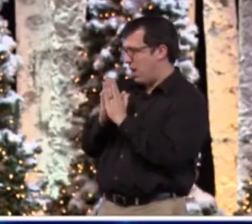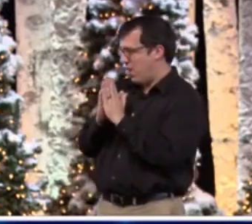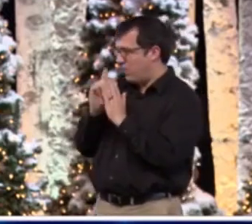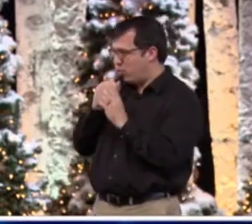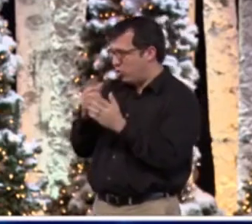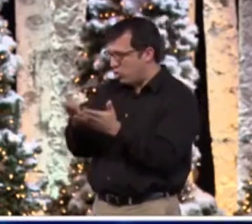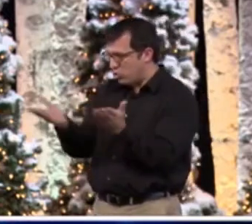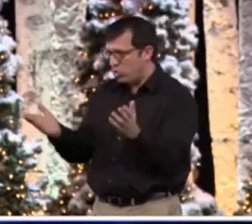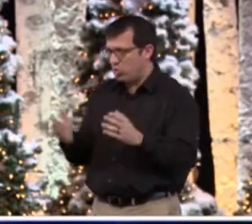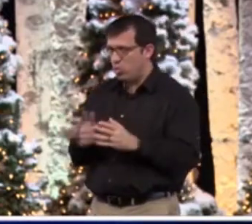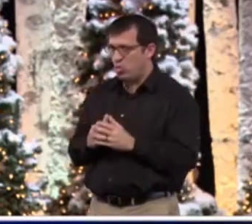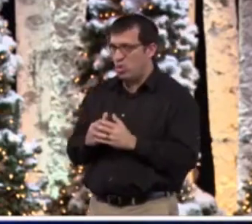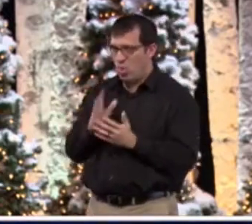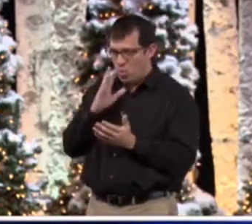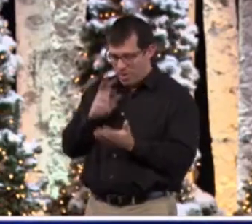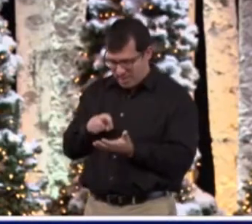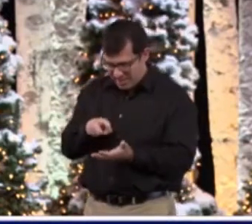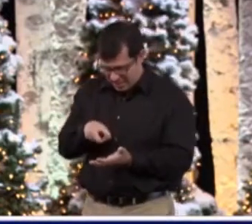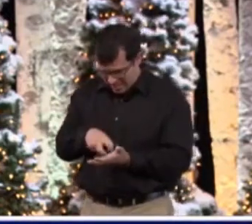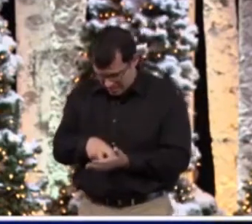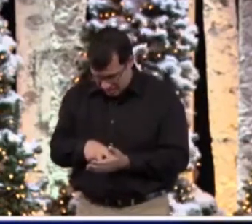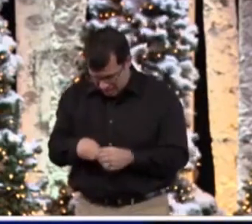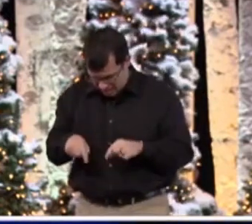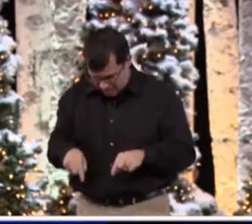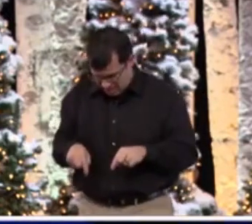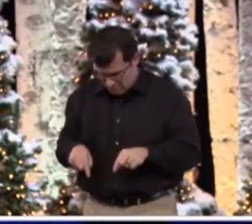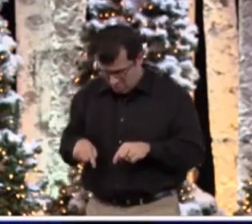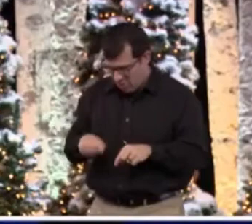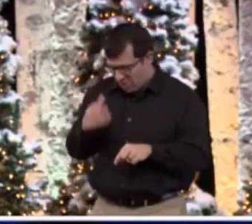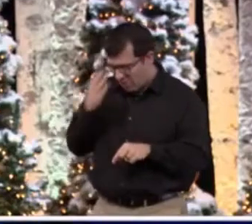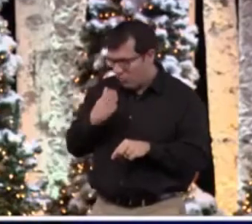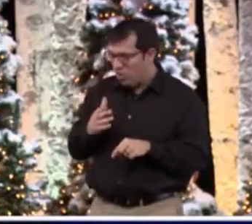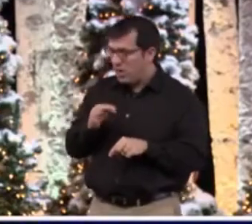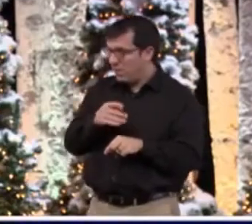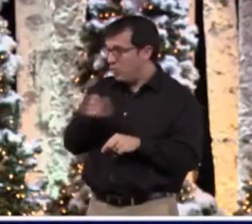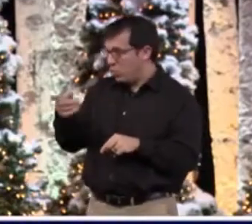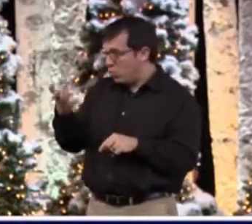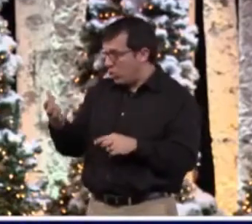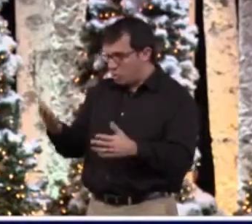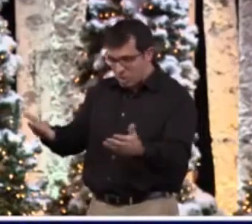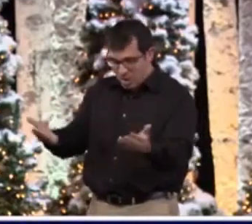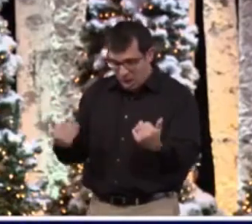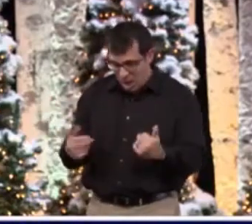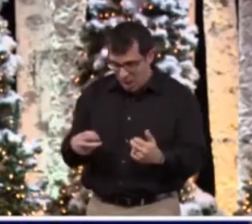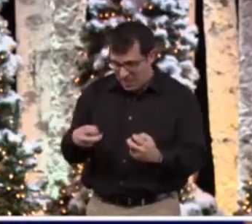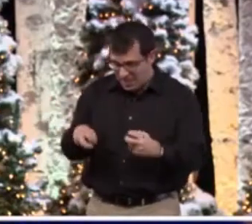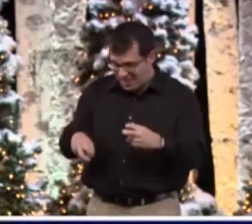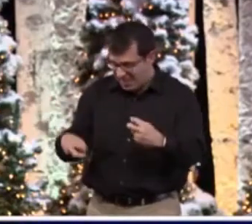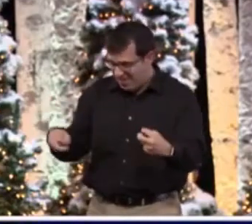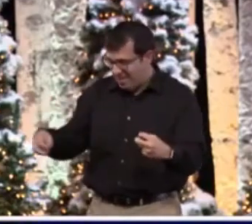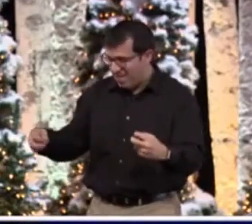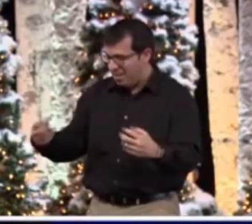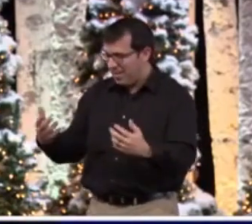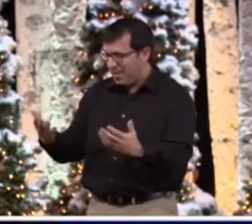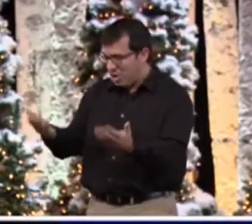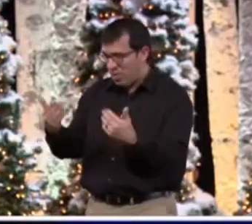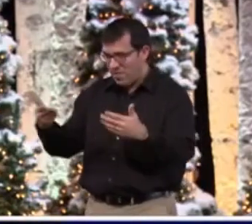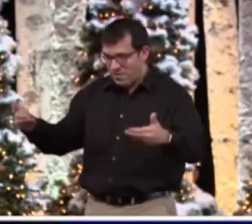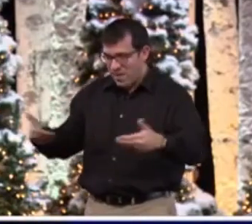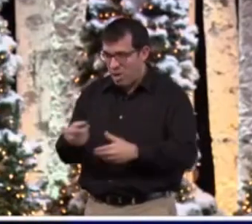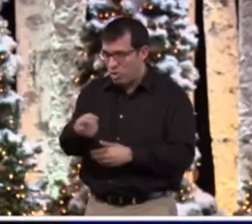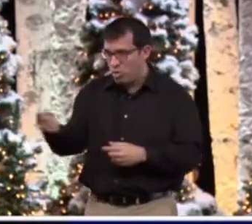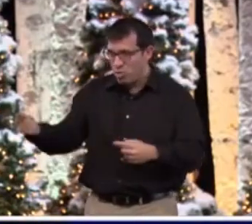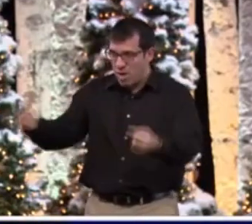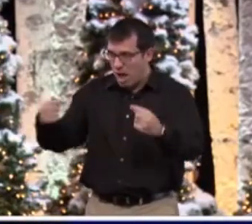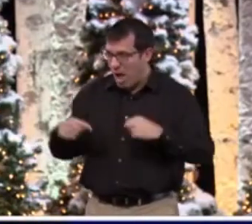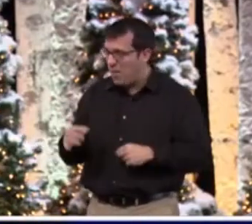म यहाँ अगाडि घुँडा टेक्नेछु। यदि तपाईँहरू मध्ये कोही यहाँ आएर घुँडा टेक्न चाहनुहुन्छ भने म तपाईँलाई अगाडि आउन अनुरोध गर्छु। तर